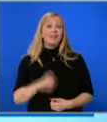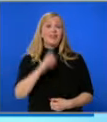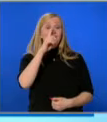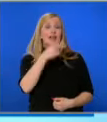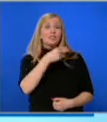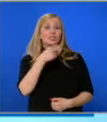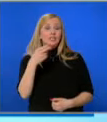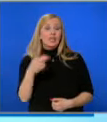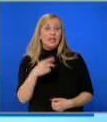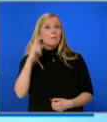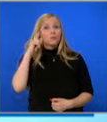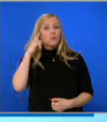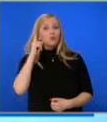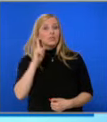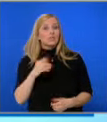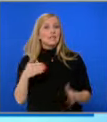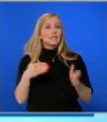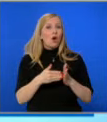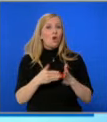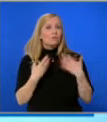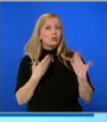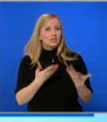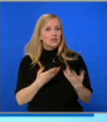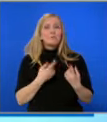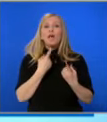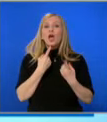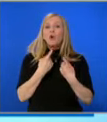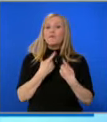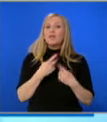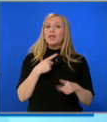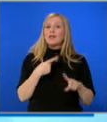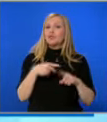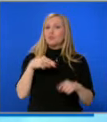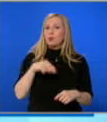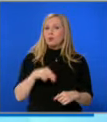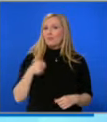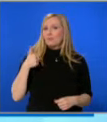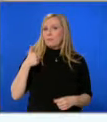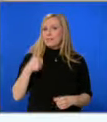Важните теми от позицията на опозицията, говори Христо Проданов от БСП.